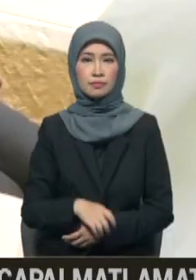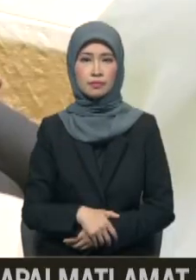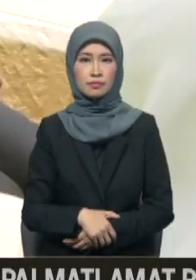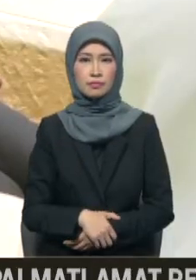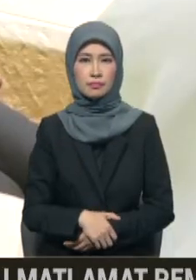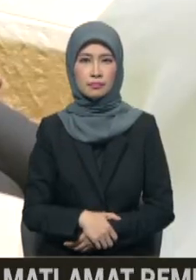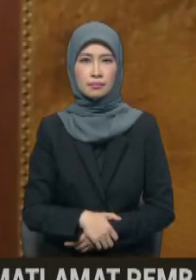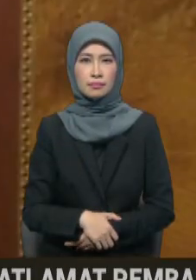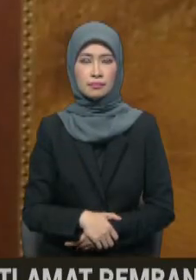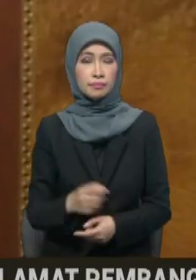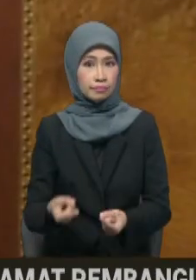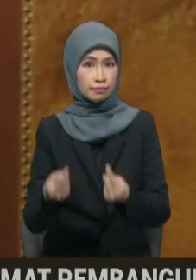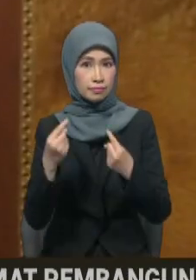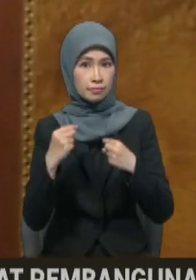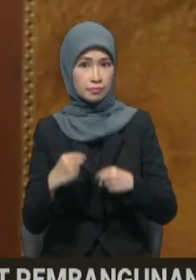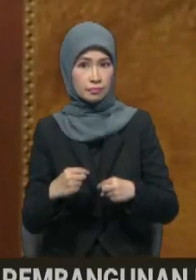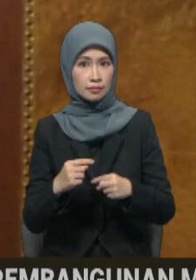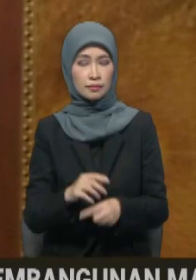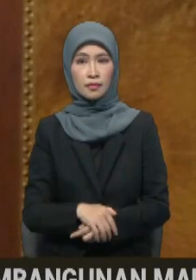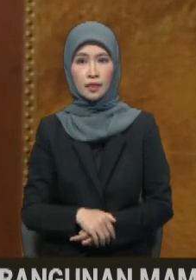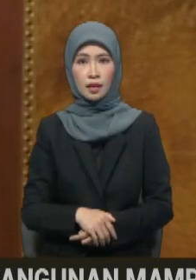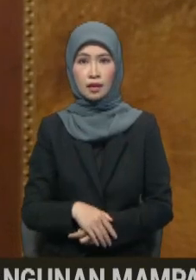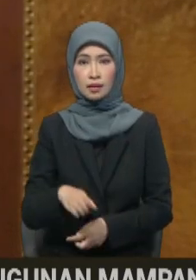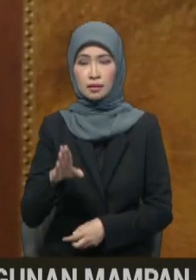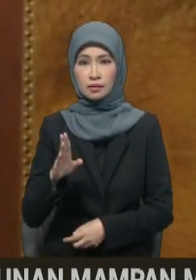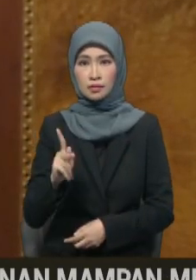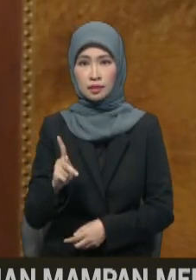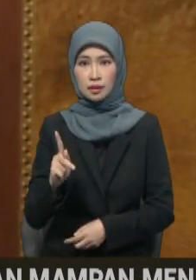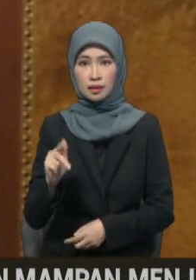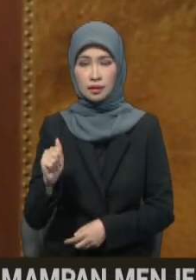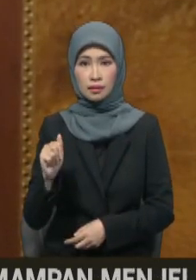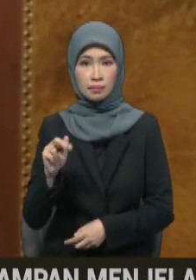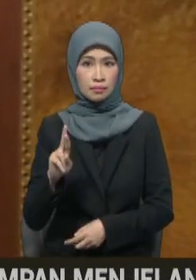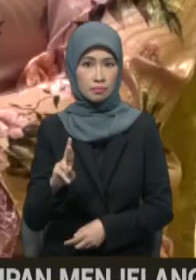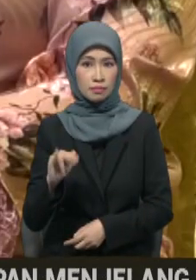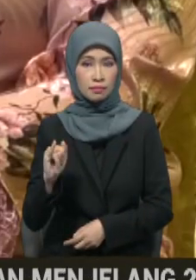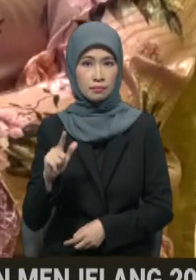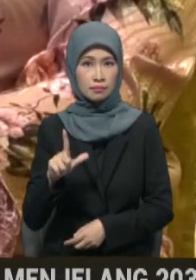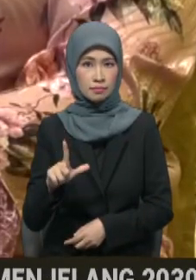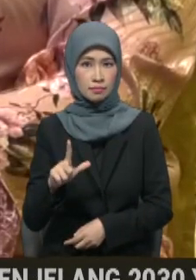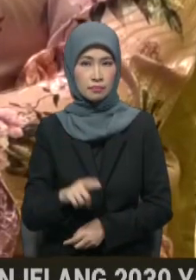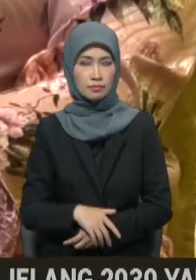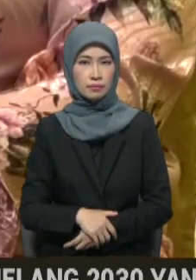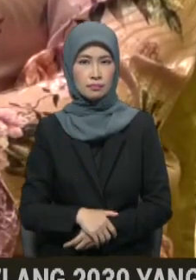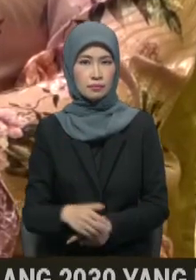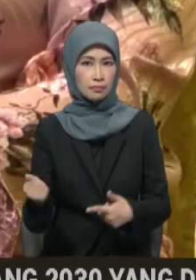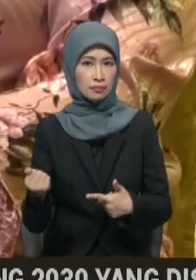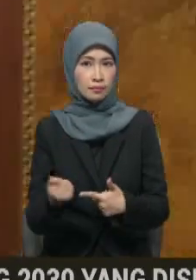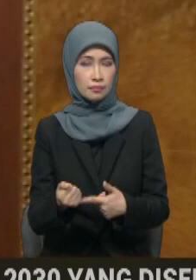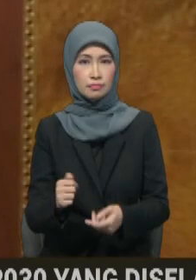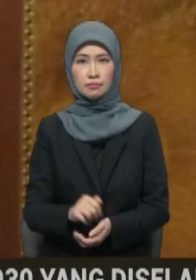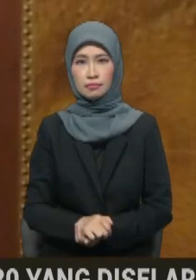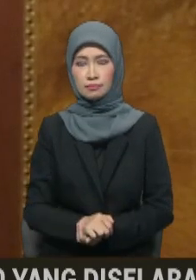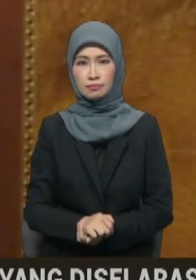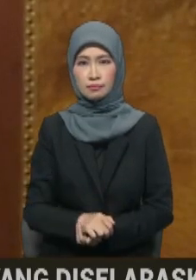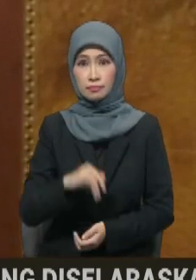jerodong hadir pengiran kiril bahriah binti pengiran Haji Mohamad Ali timbalan pengarah wawasan di jabatan Perdana